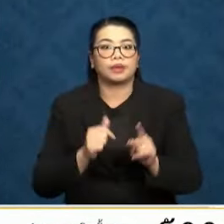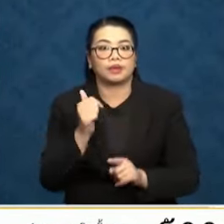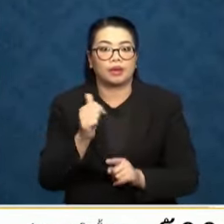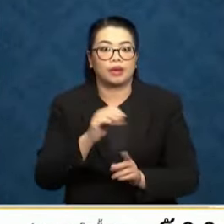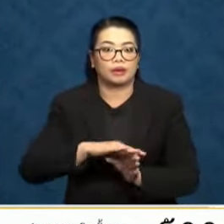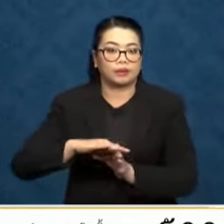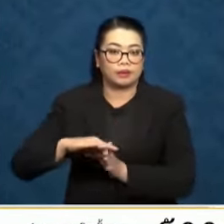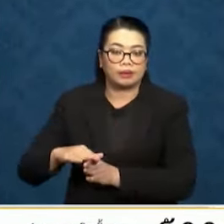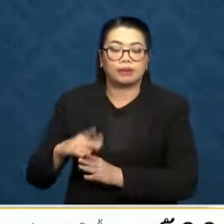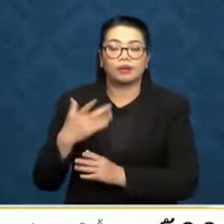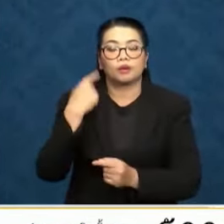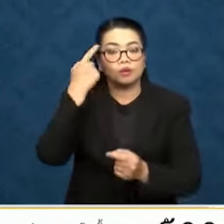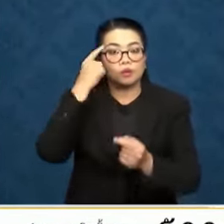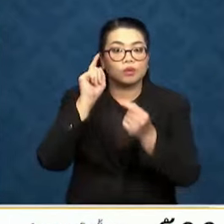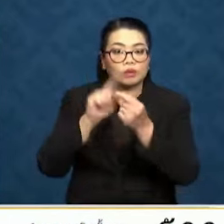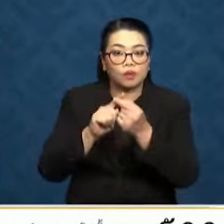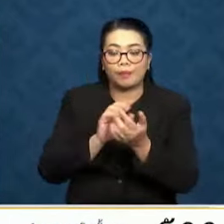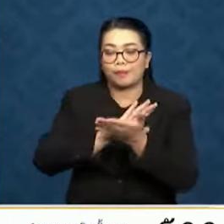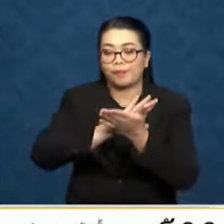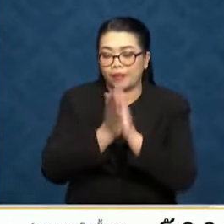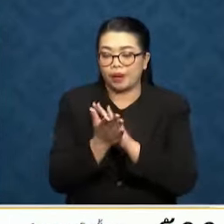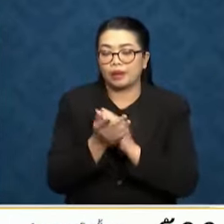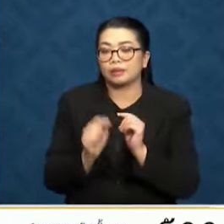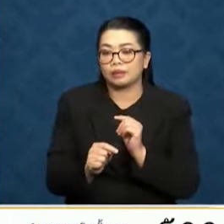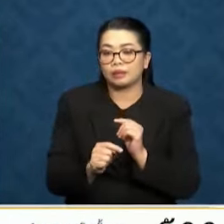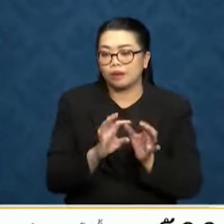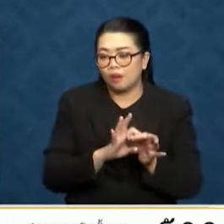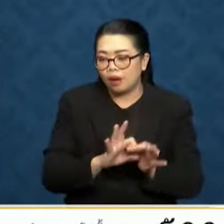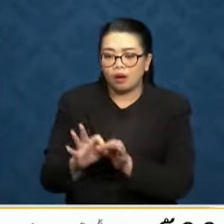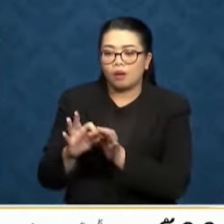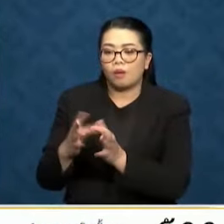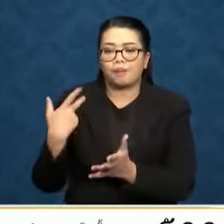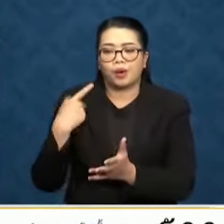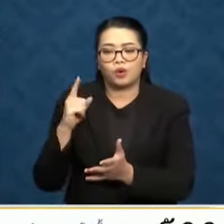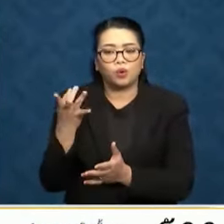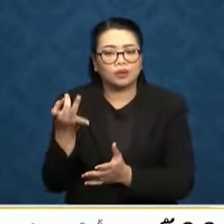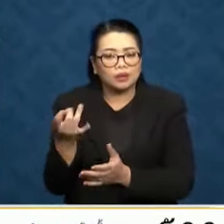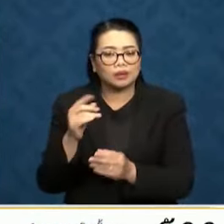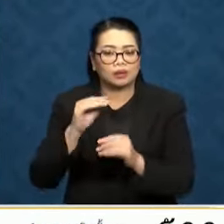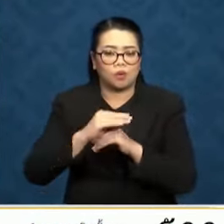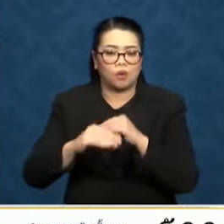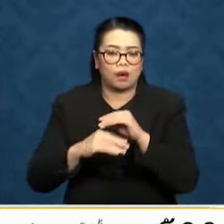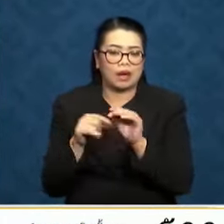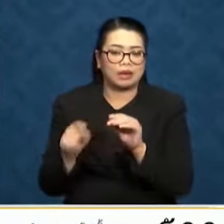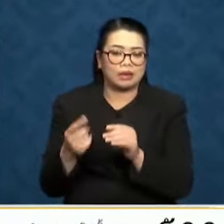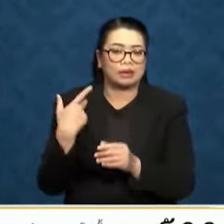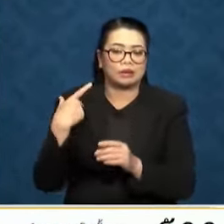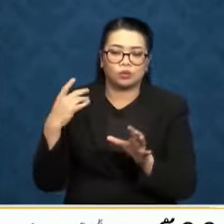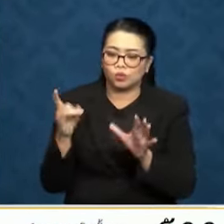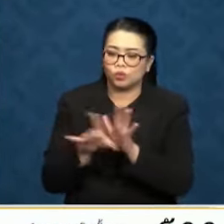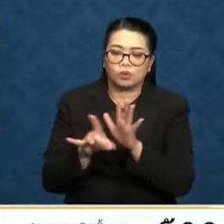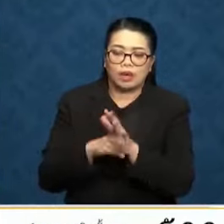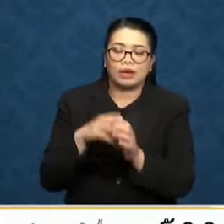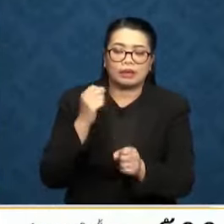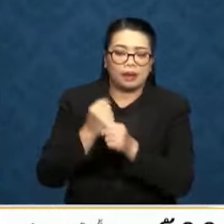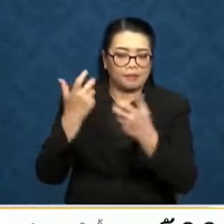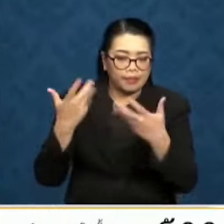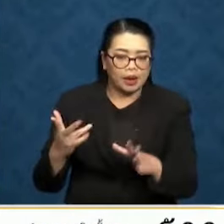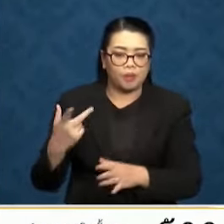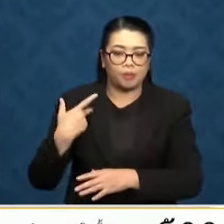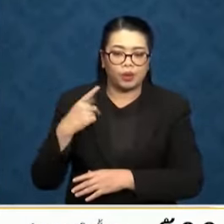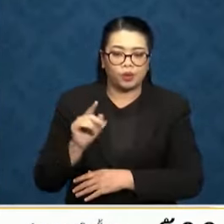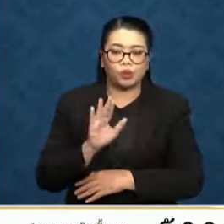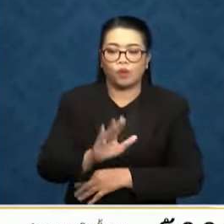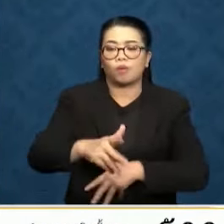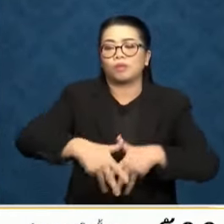ตัวชี้วัดจากการวัดที่ผลผลิตมาเป็นที่ผลลัพธ์เนี่ยเพื่อให้การวัดมันมีประสิทธิภาพได้ค่ะเพื่ออะไรท่าน